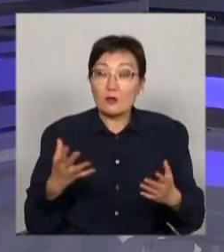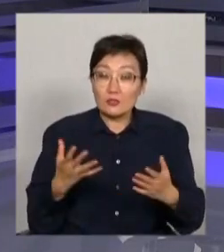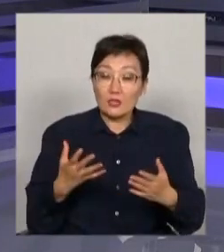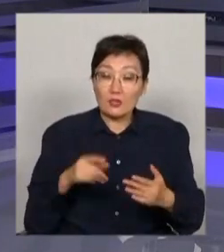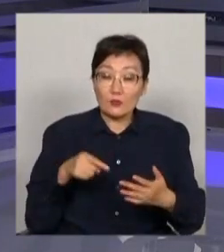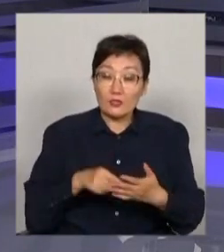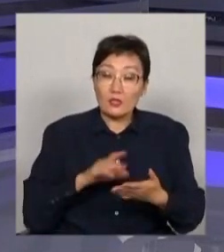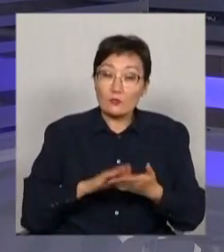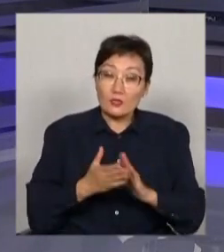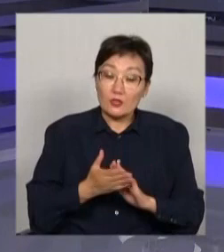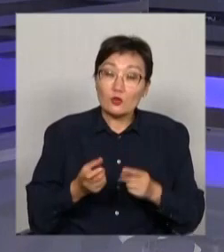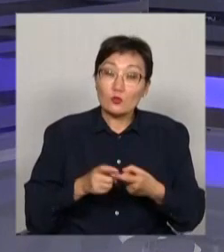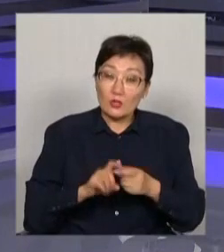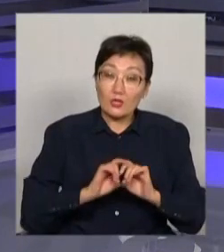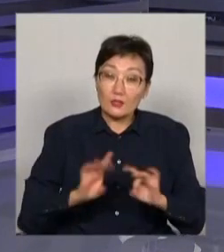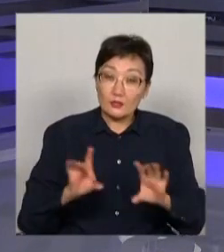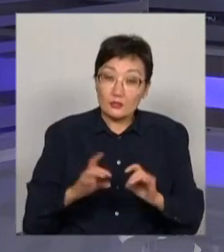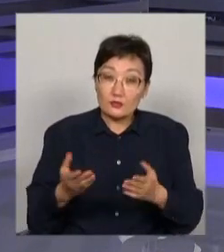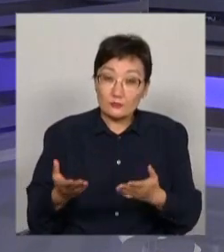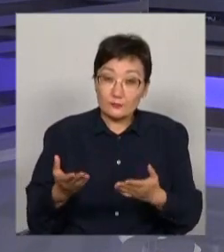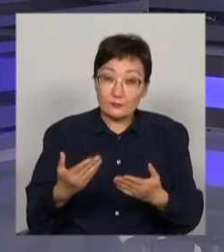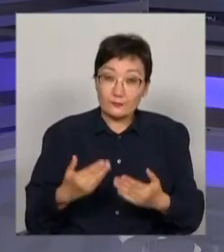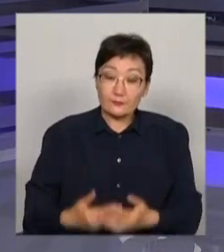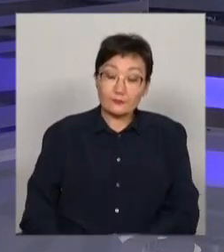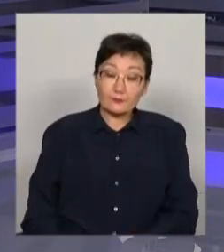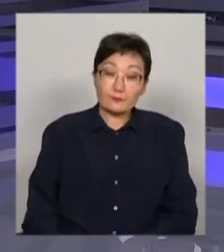мегаполистегі ахуалға тоқталып өтіңізші.